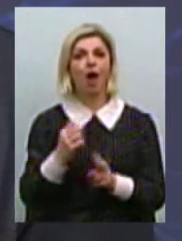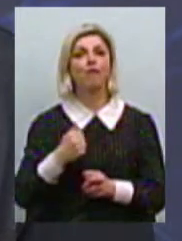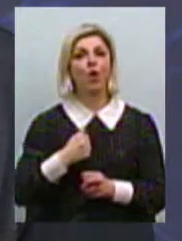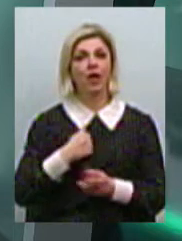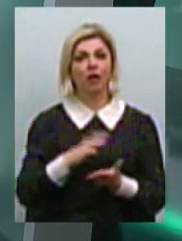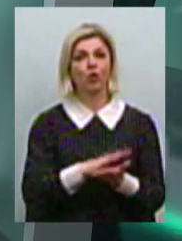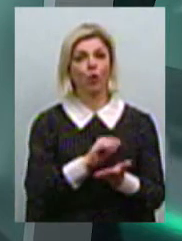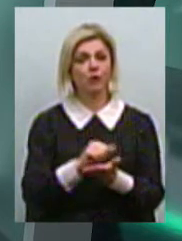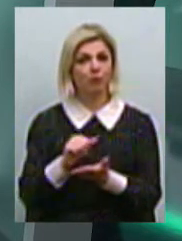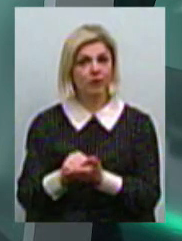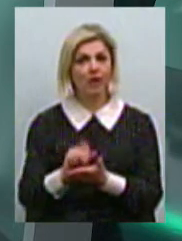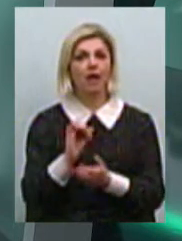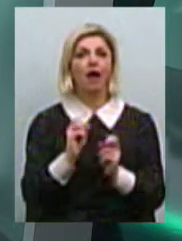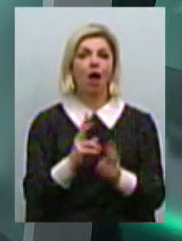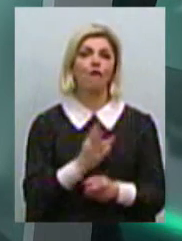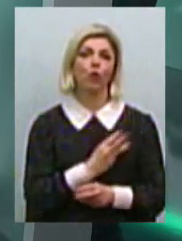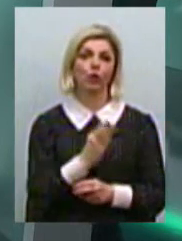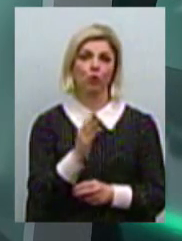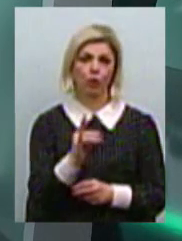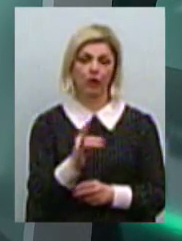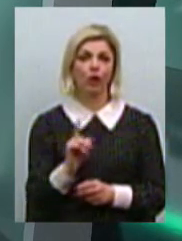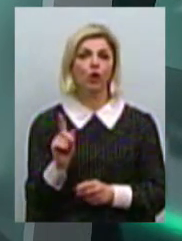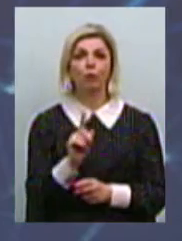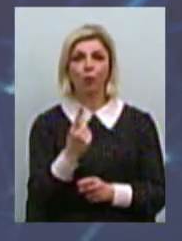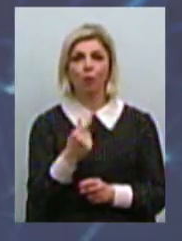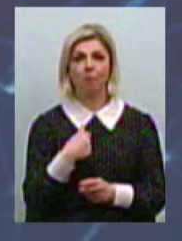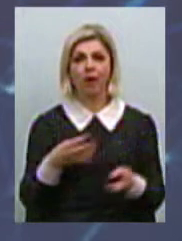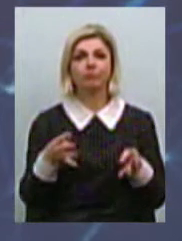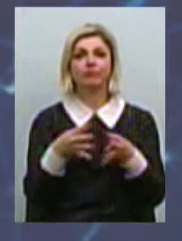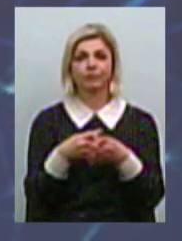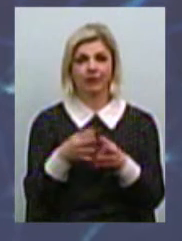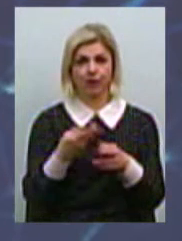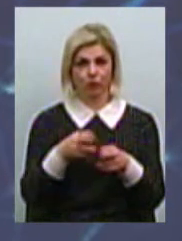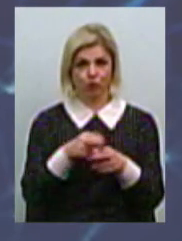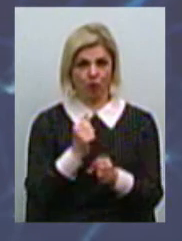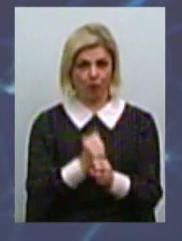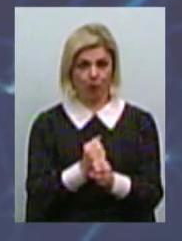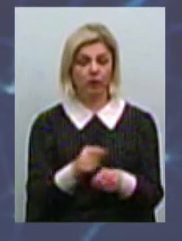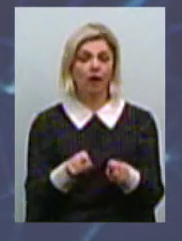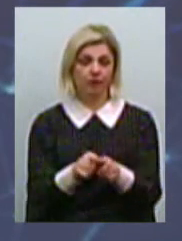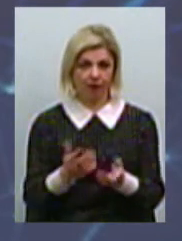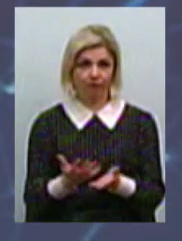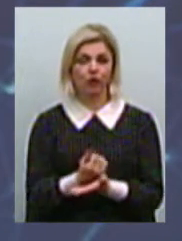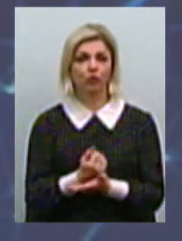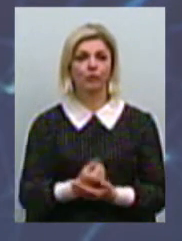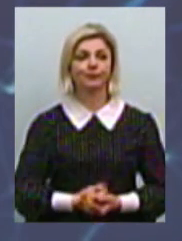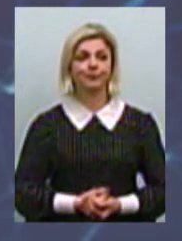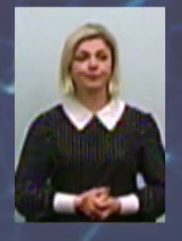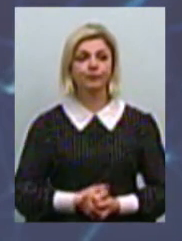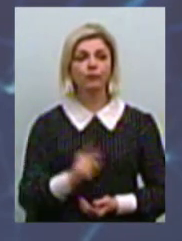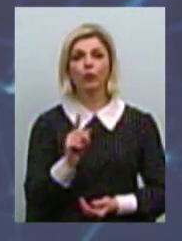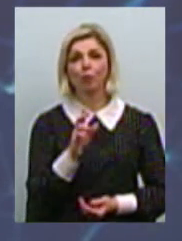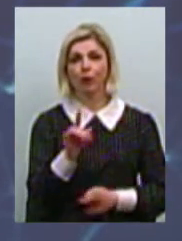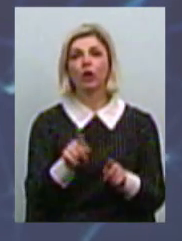і в якості волонтерів, ну, тому що ми комбінували цю роботу, це так воно вийшло, так воно склалося, щоб вони